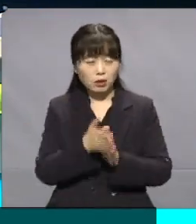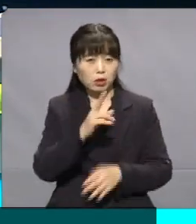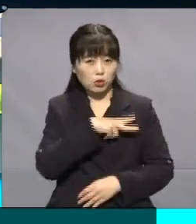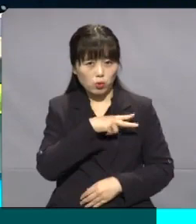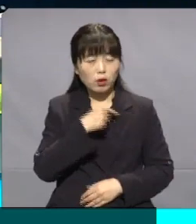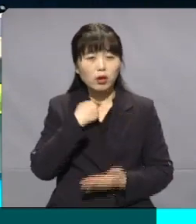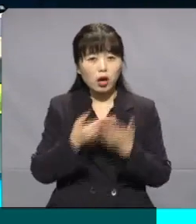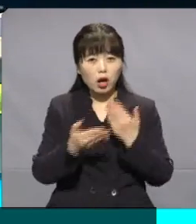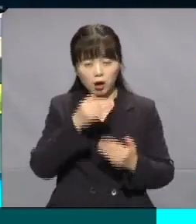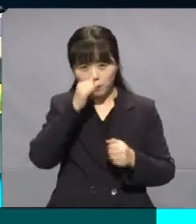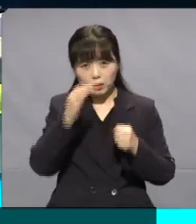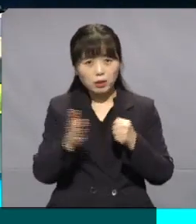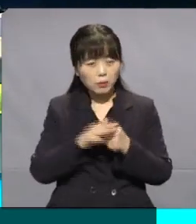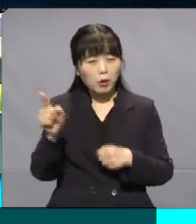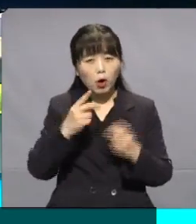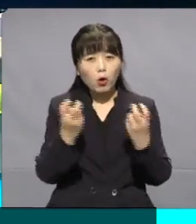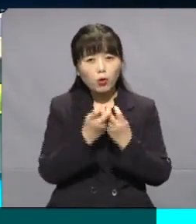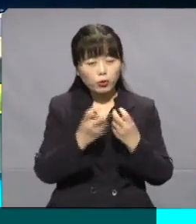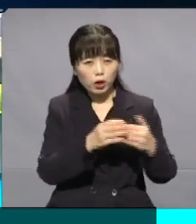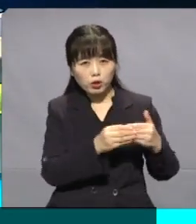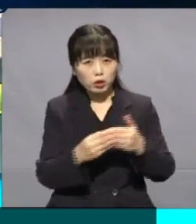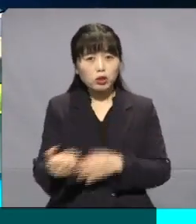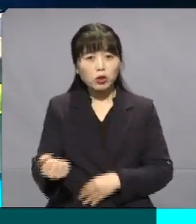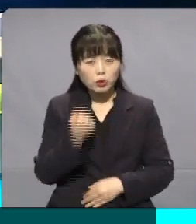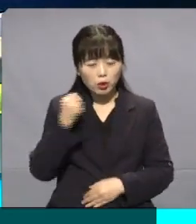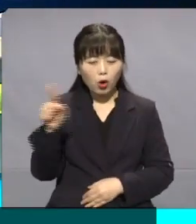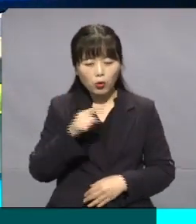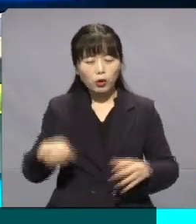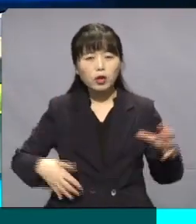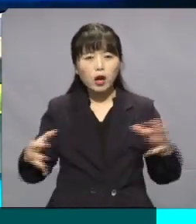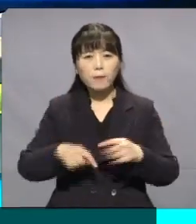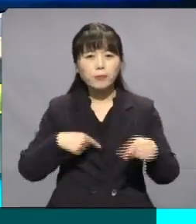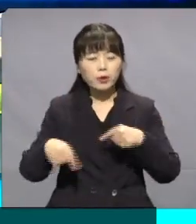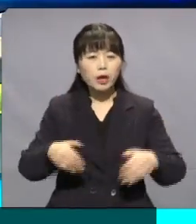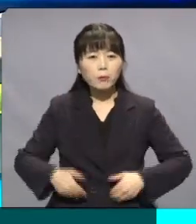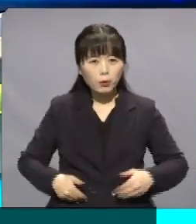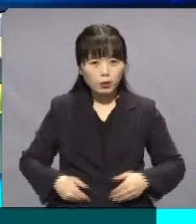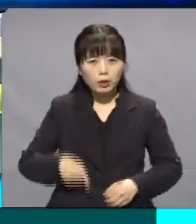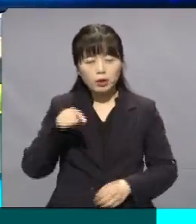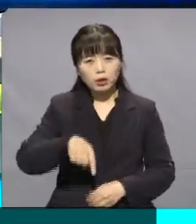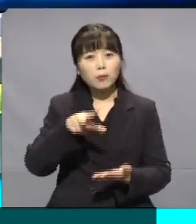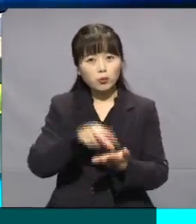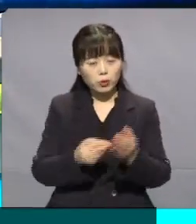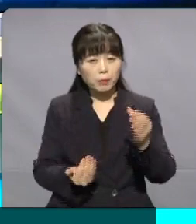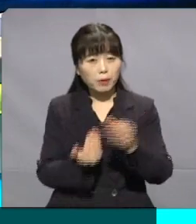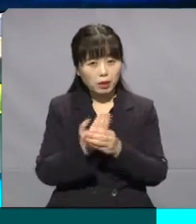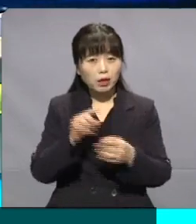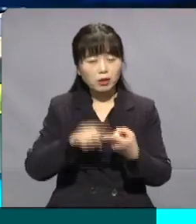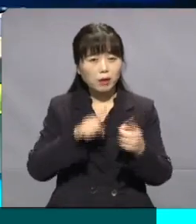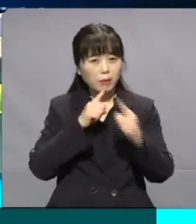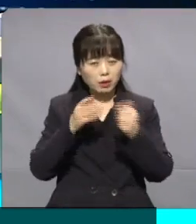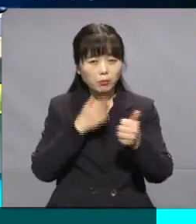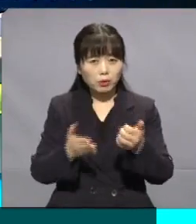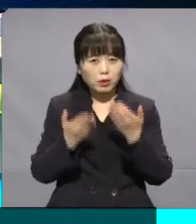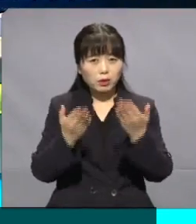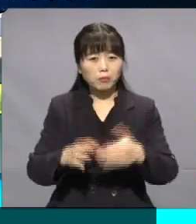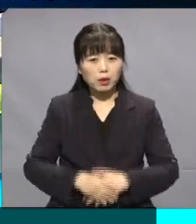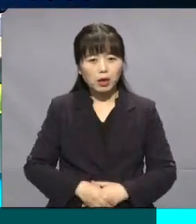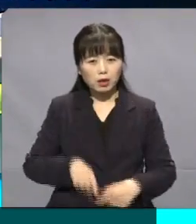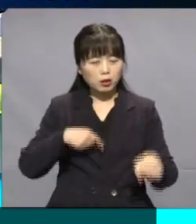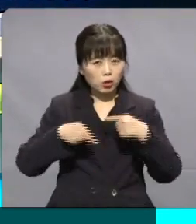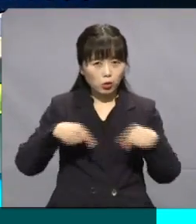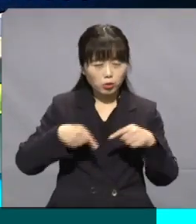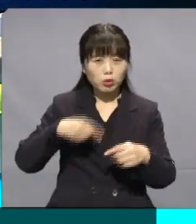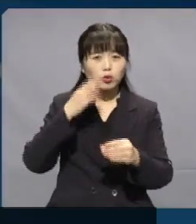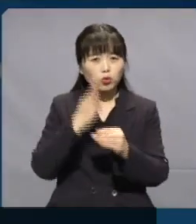건 어떤 리더십이 필요한지 어떤 협치를 해야 되는 건지 왜 이런 사태가 벌어지는 건지 한 말씀 부탁드립니다. 근데 정치를 하다